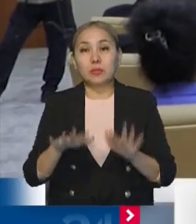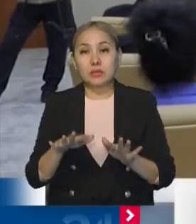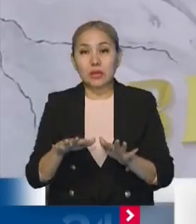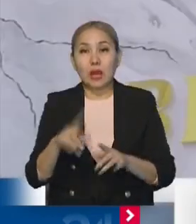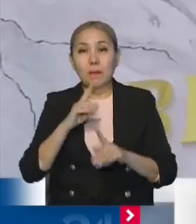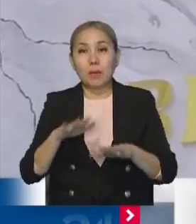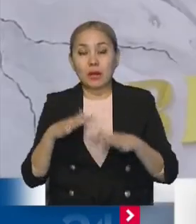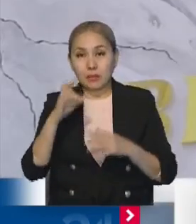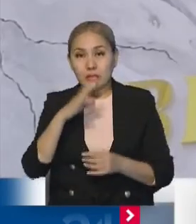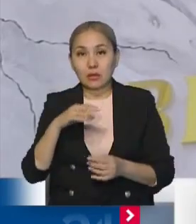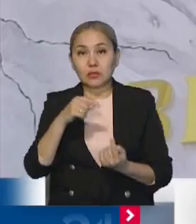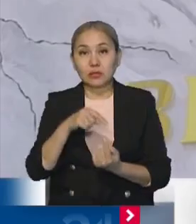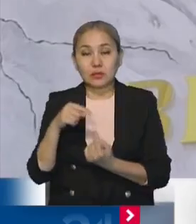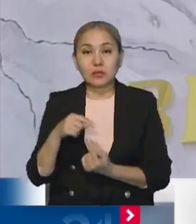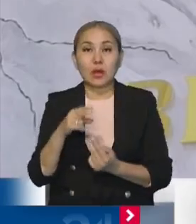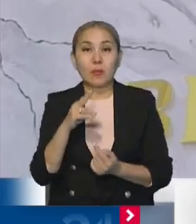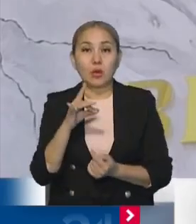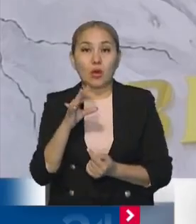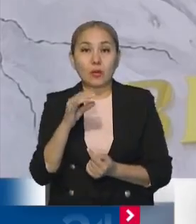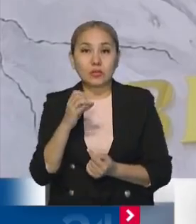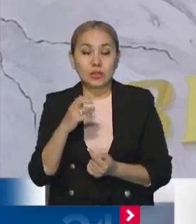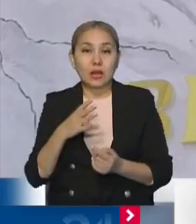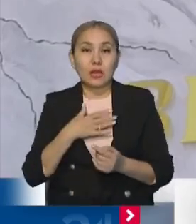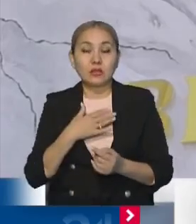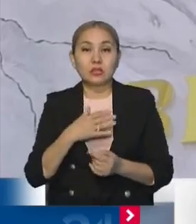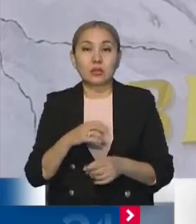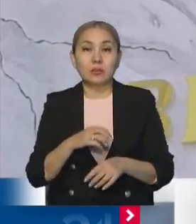парламент страны. В соответствии с пропорциональной системой наша партия собрала